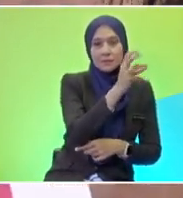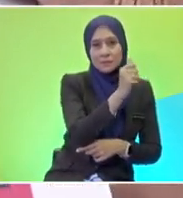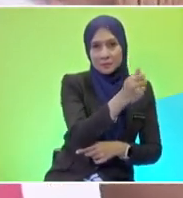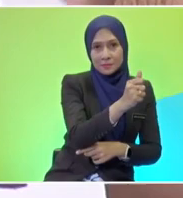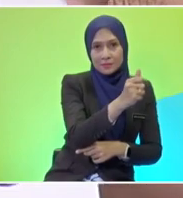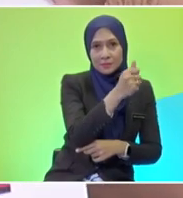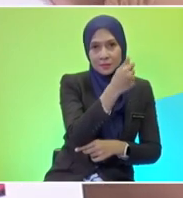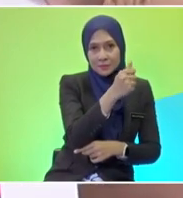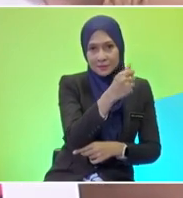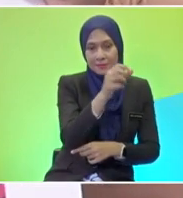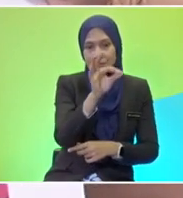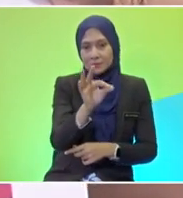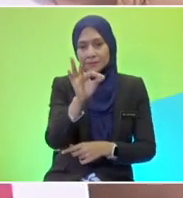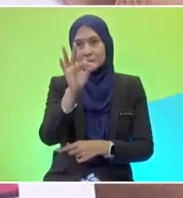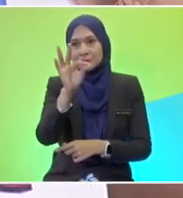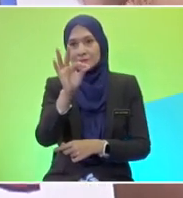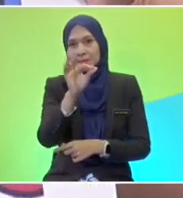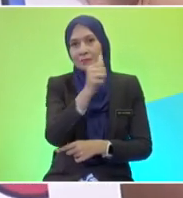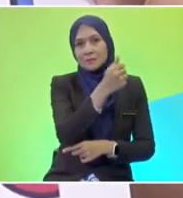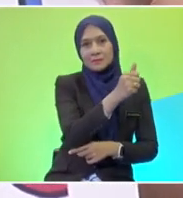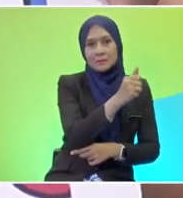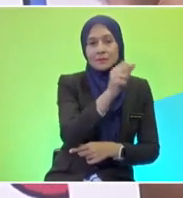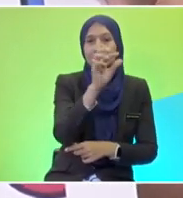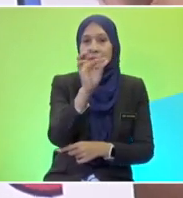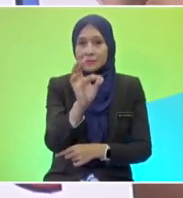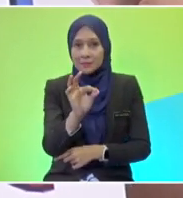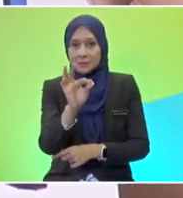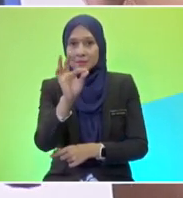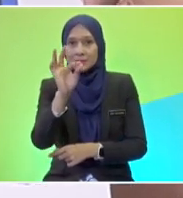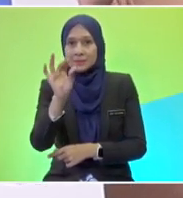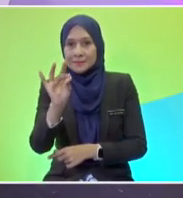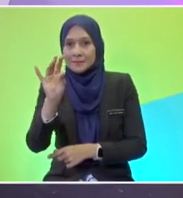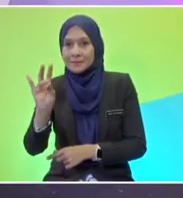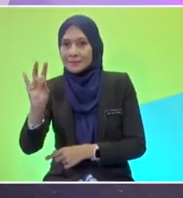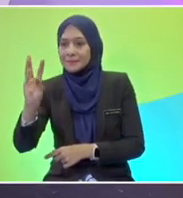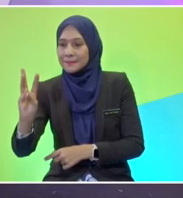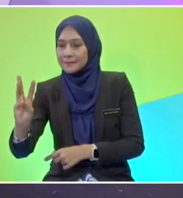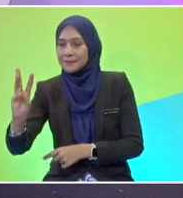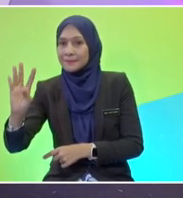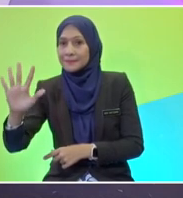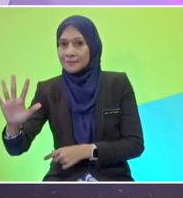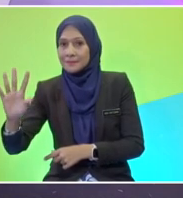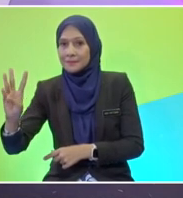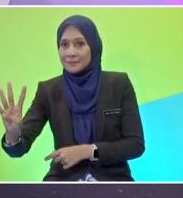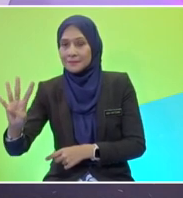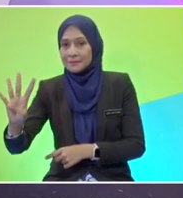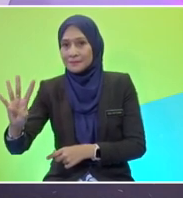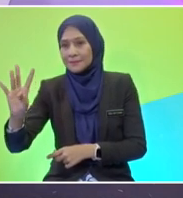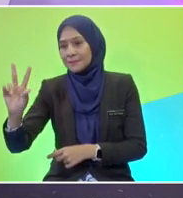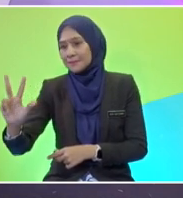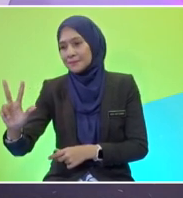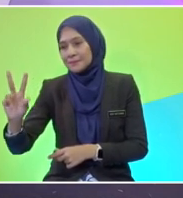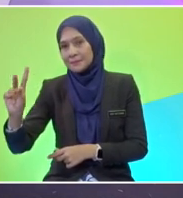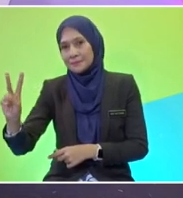9. Tak cukuplah cikgu terkeluar kat sini. 10 tolak 10 maknanya? Kosong. Ya, betul. Oh.